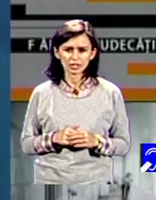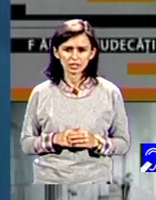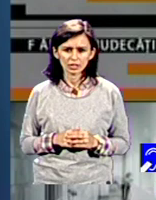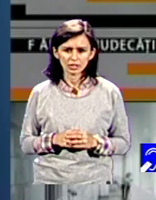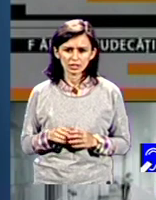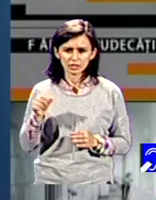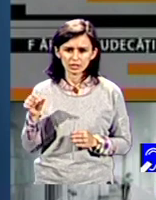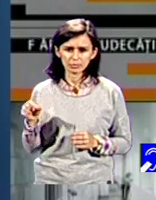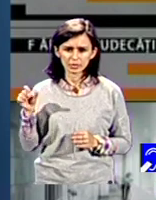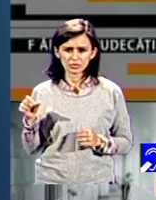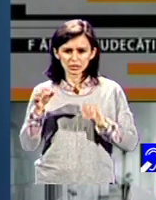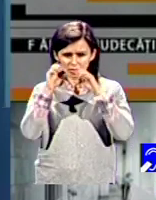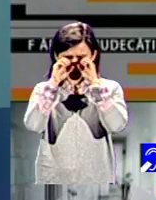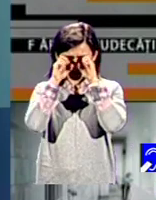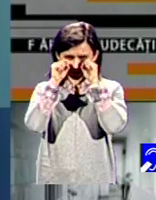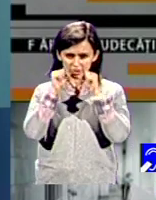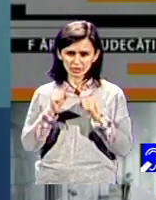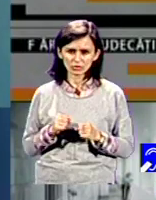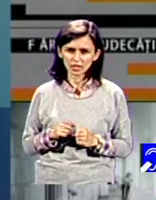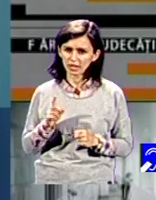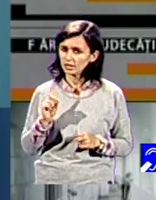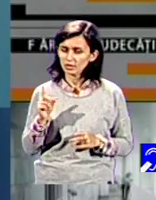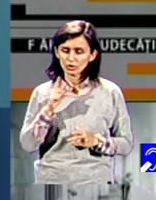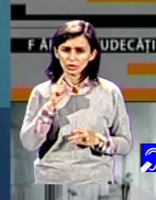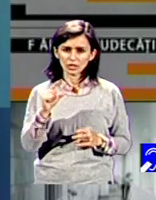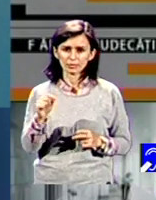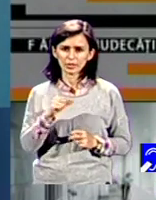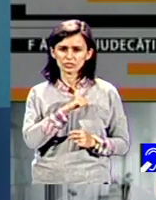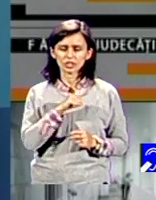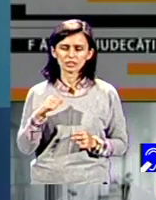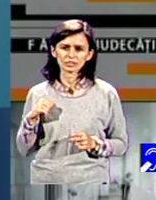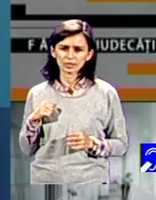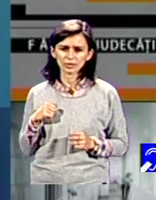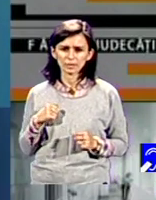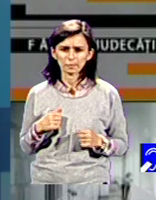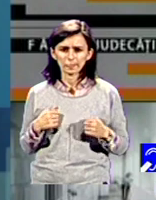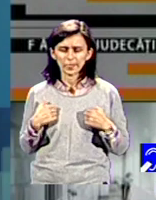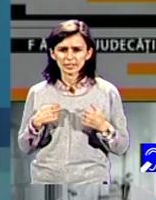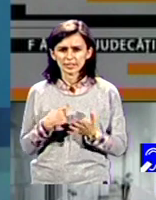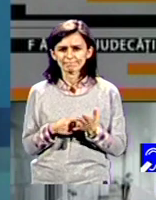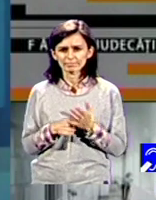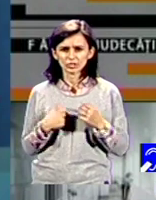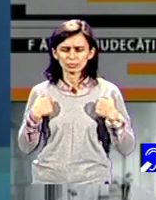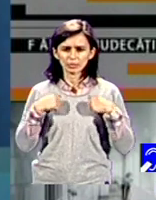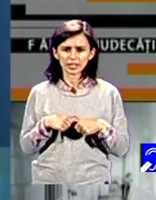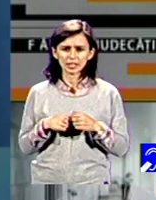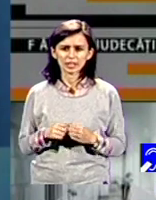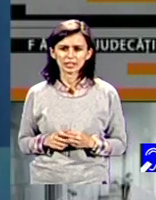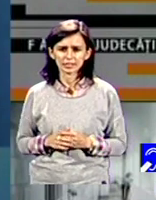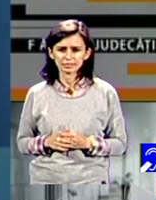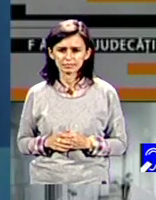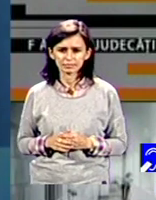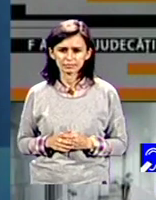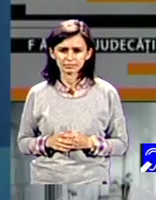cumpere haine Pur și simplu nu se simte intrat desigur pe el am impresia în acest capitol